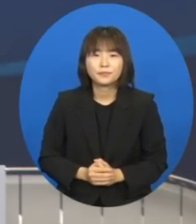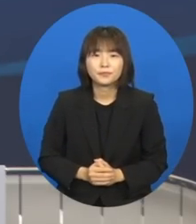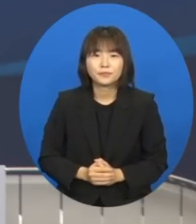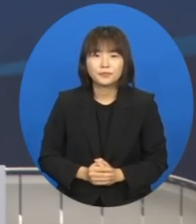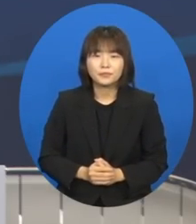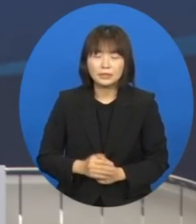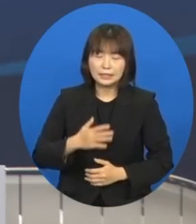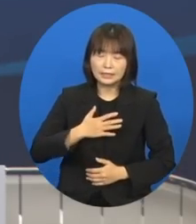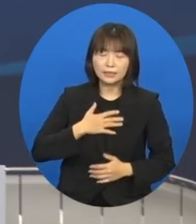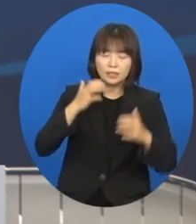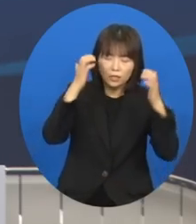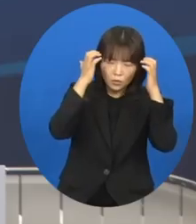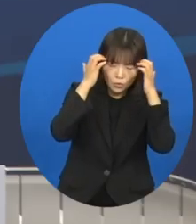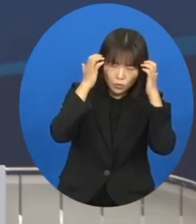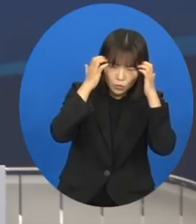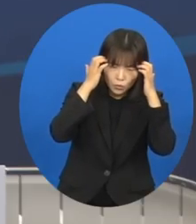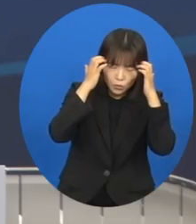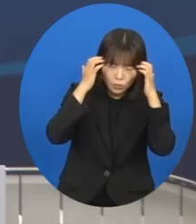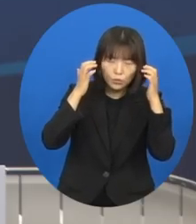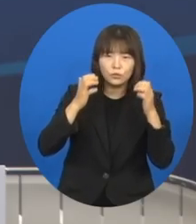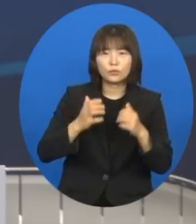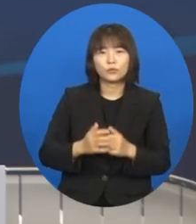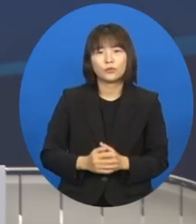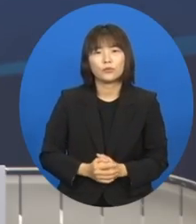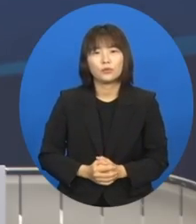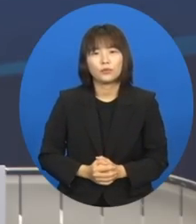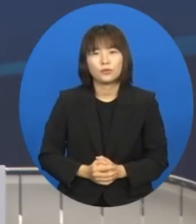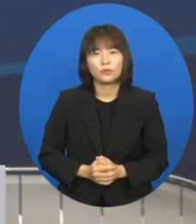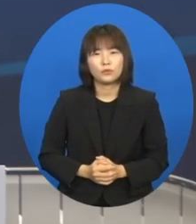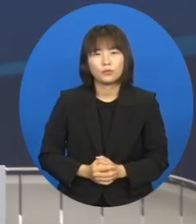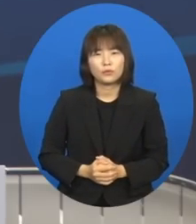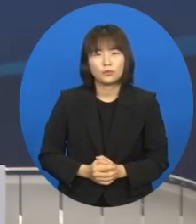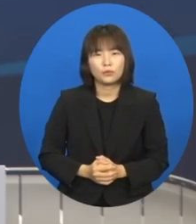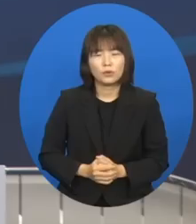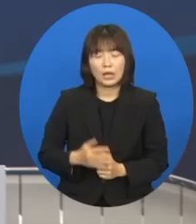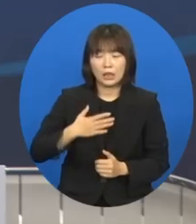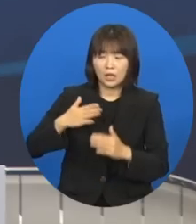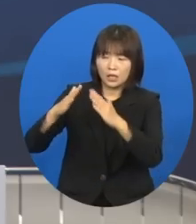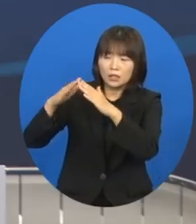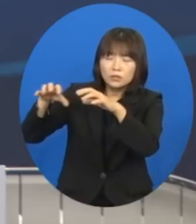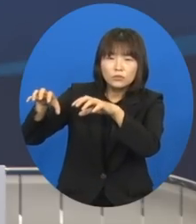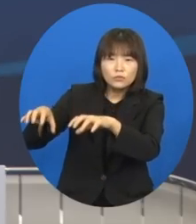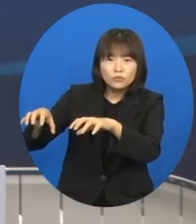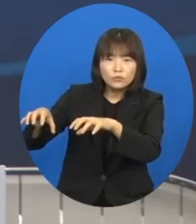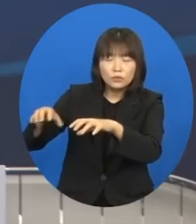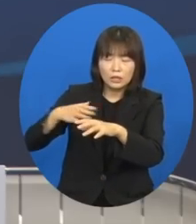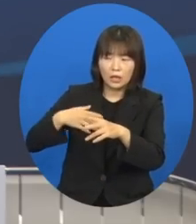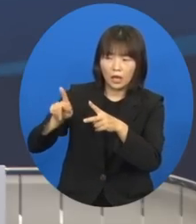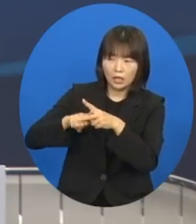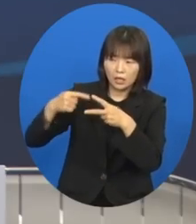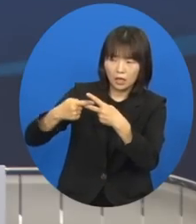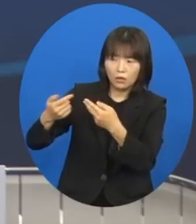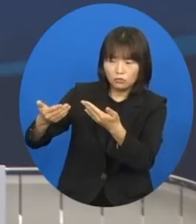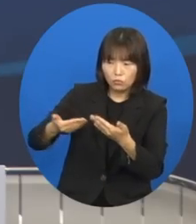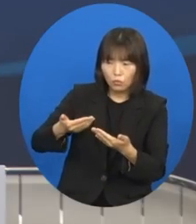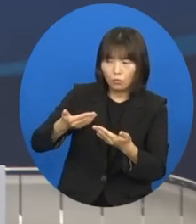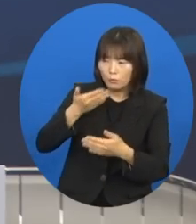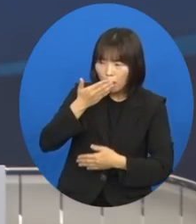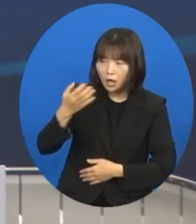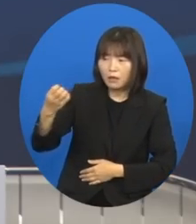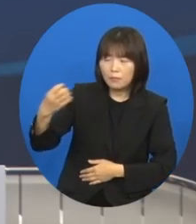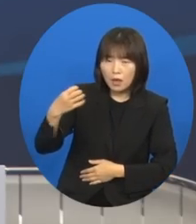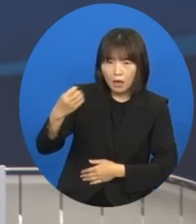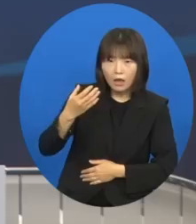나의 고통, 나의 고난, 아무리 내 이웃이 나를 이해한다고 하더라도